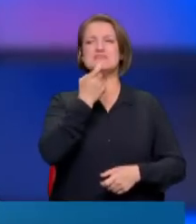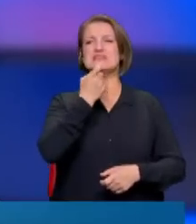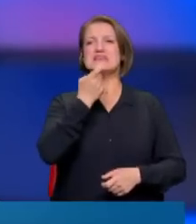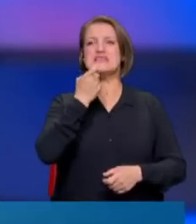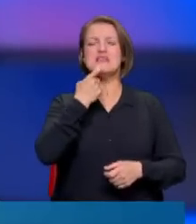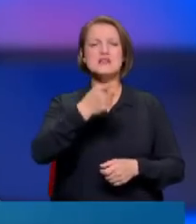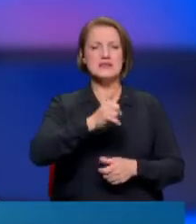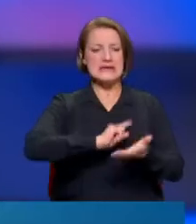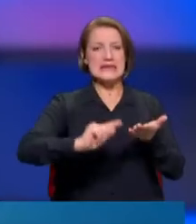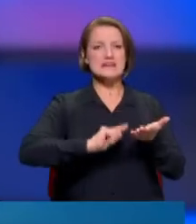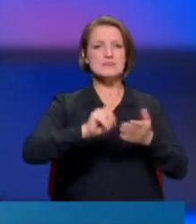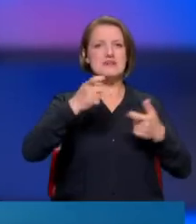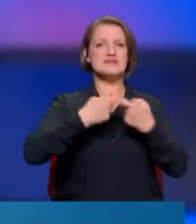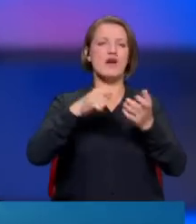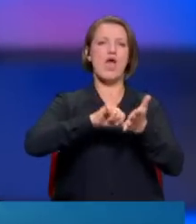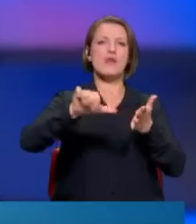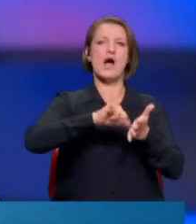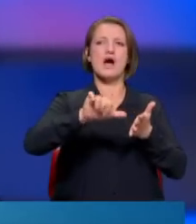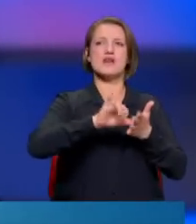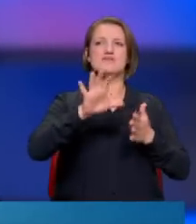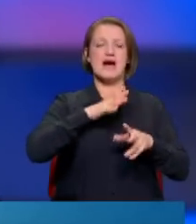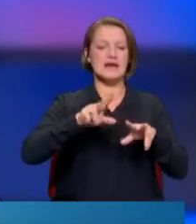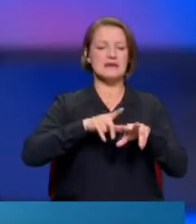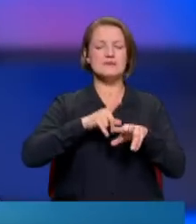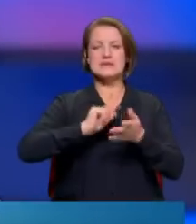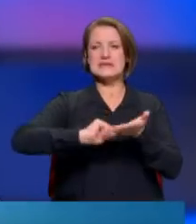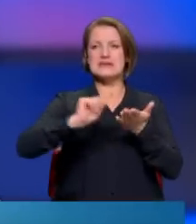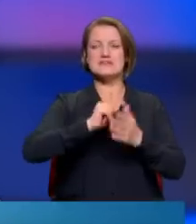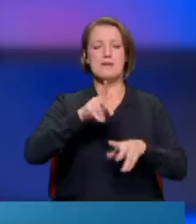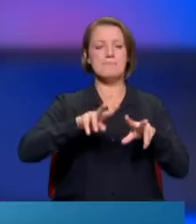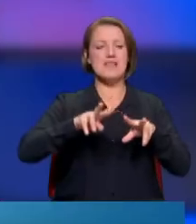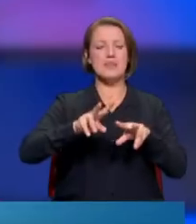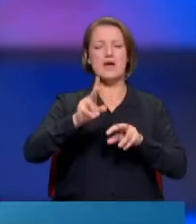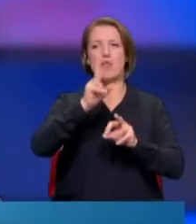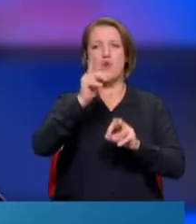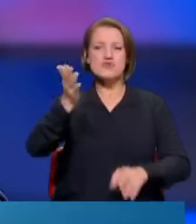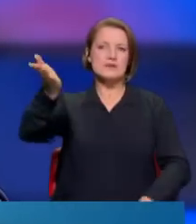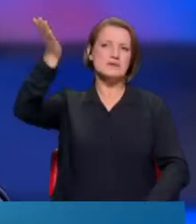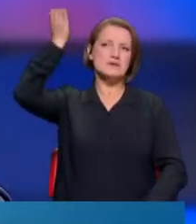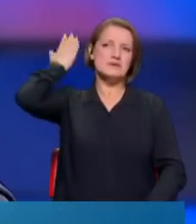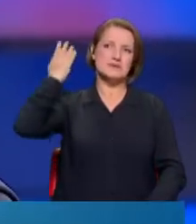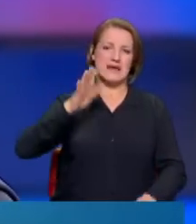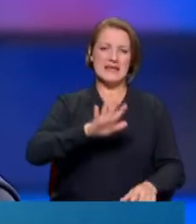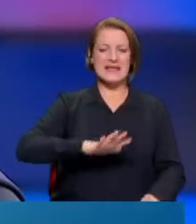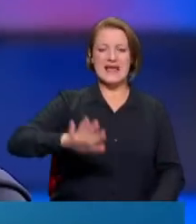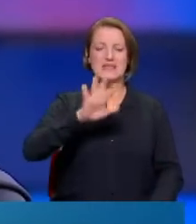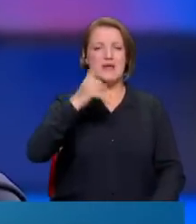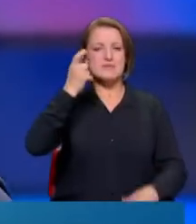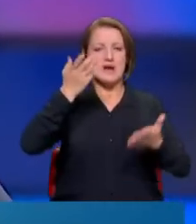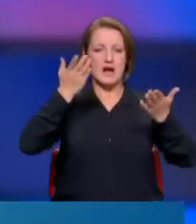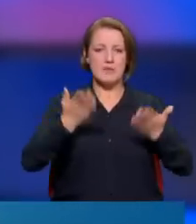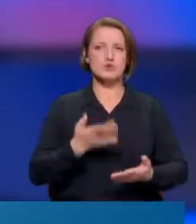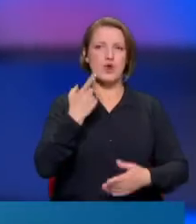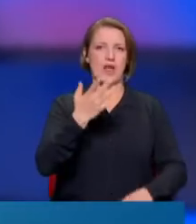savaş tarihimiz var Yazılı Çünkü yazı milattan önce 3200c edildi bulundu diye genel bir görüş var kabul